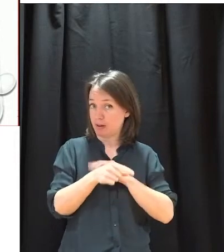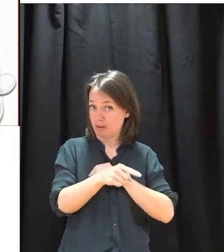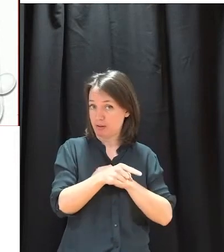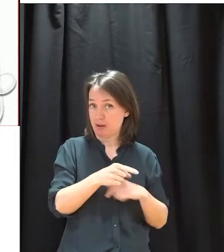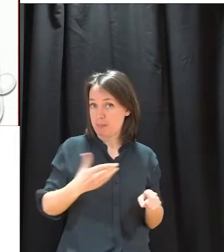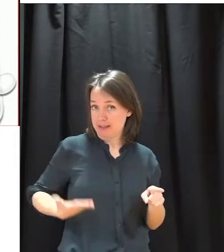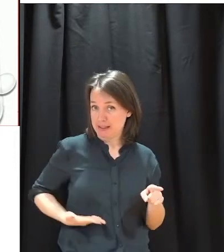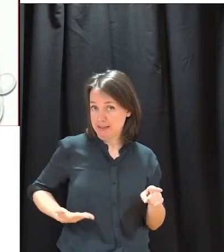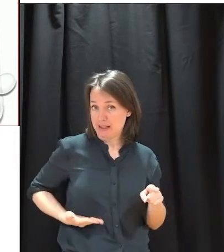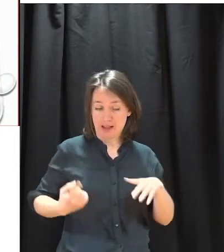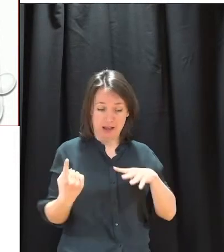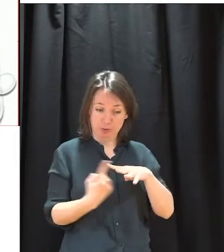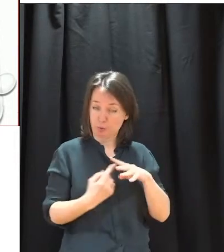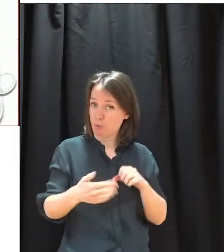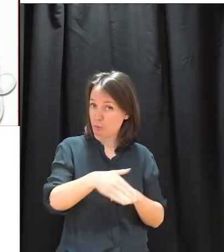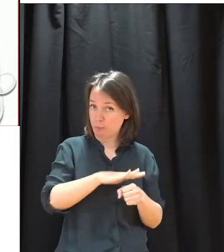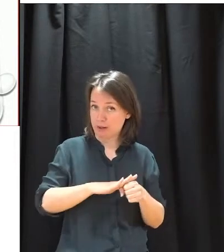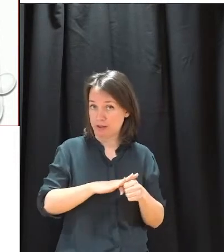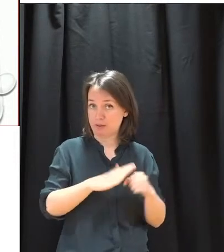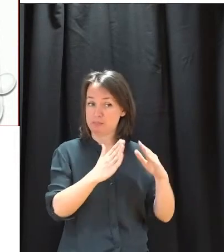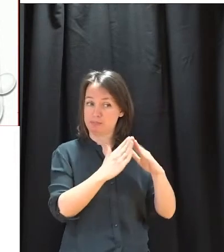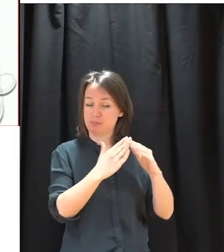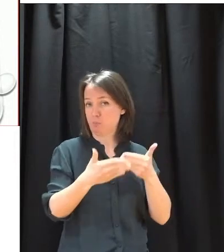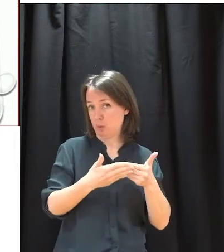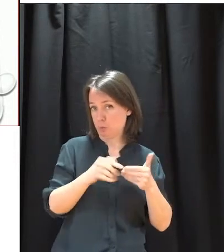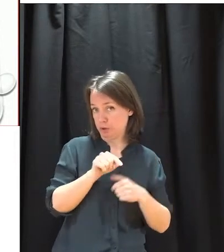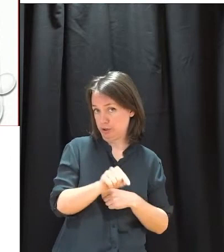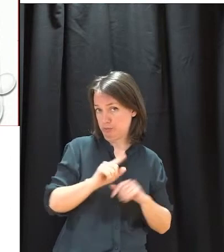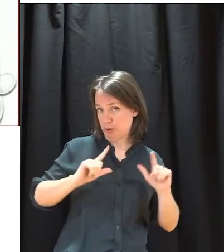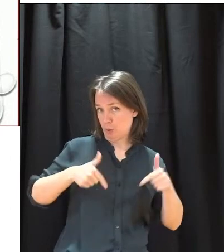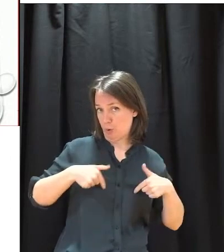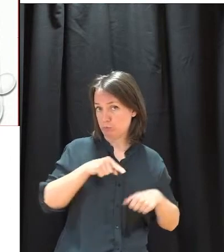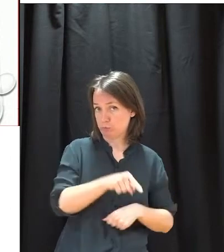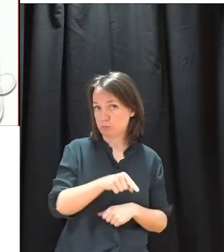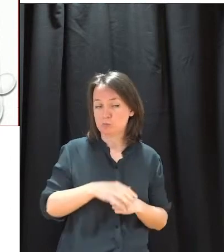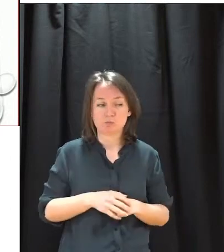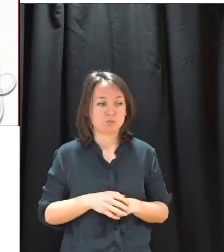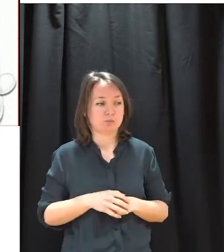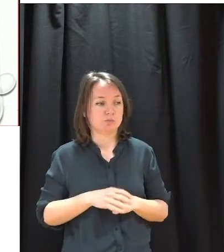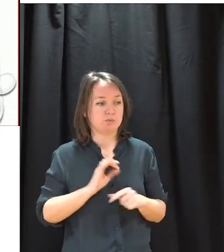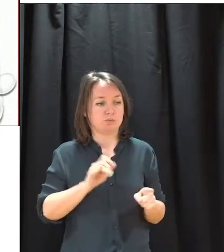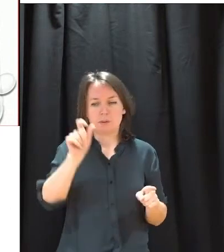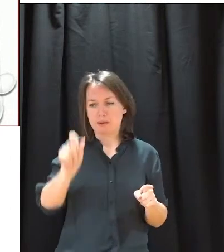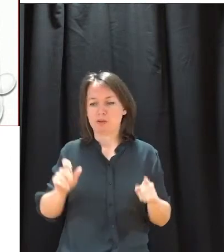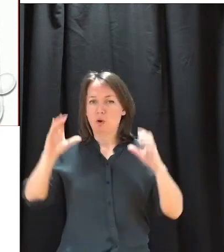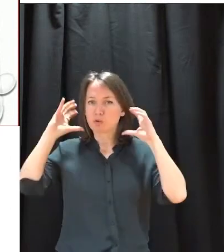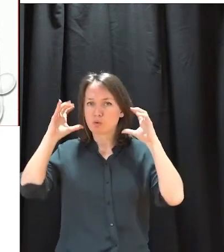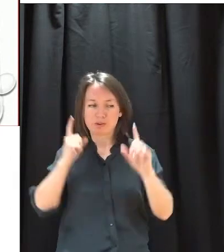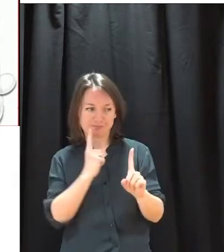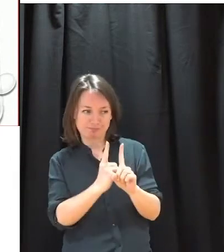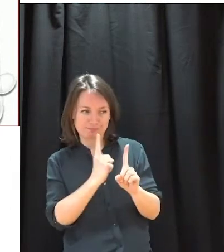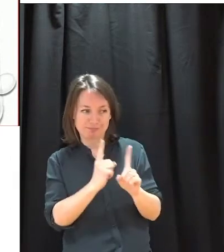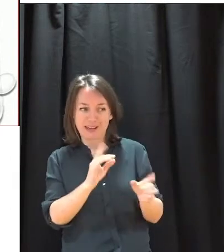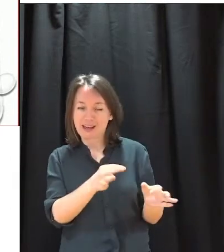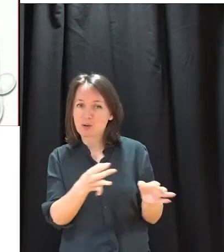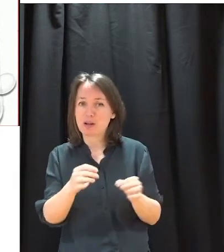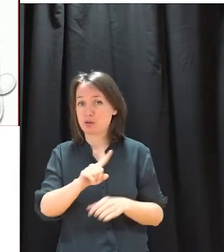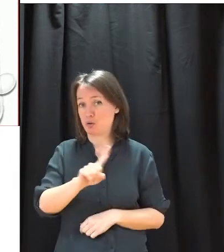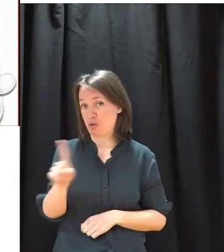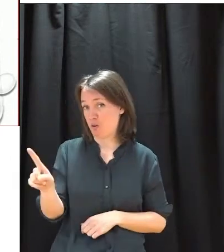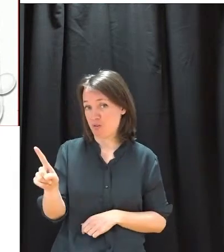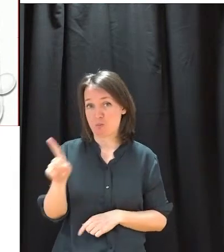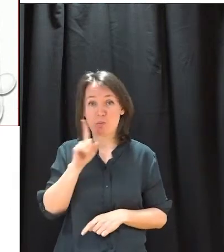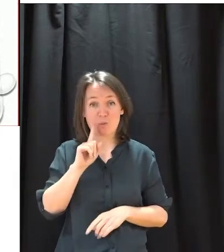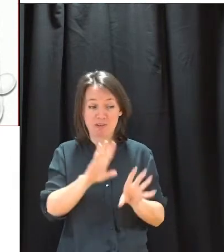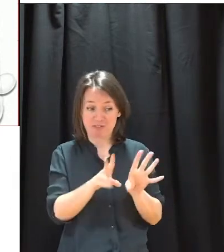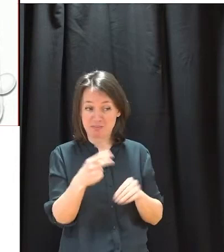dans une école de proximité à côté de chez elle, et qui avait très peu de suivi orthophonique ou de façon irrégulière. C'était une famille qui était peu investie